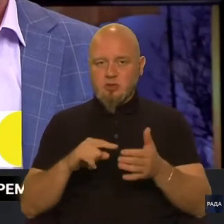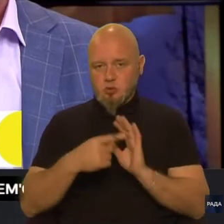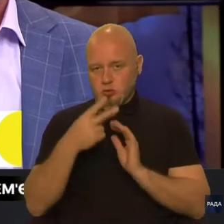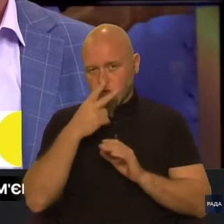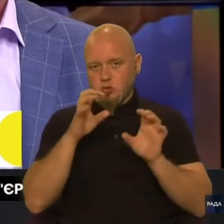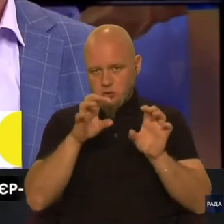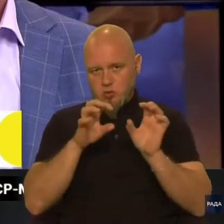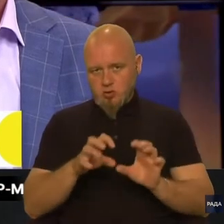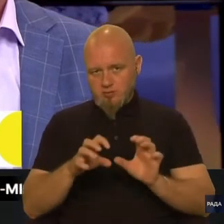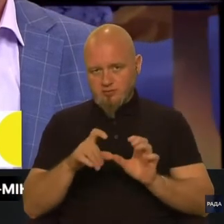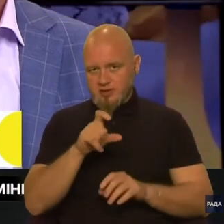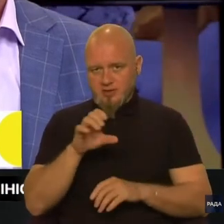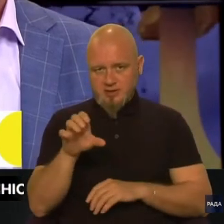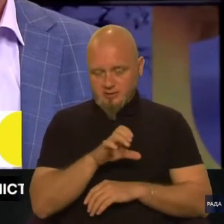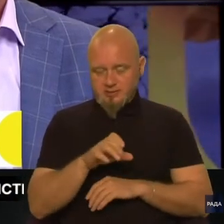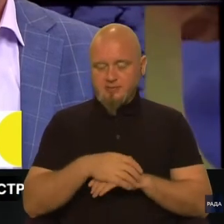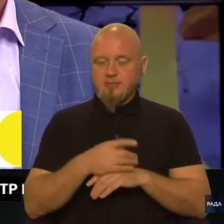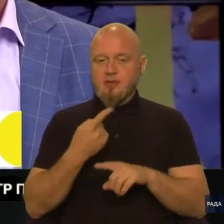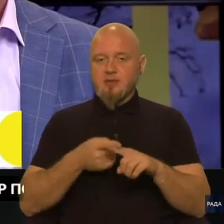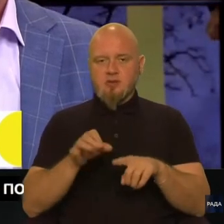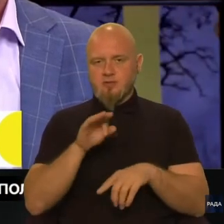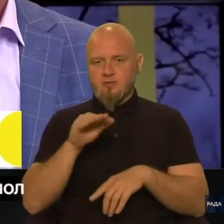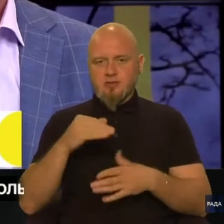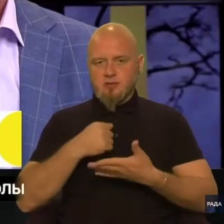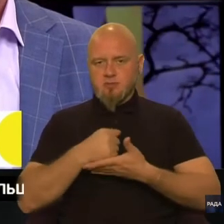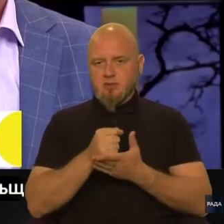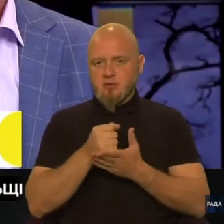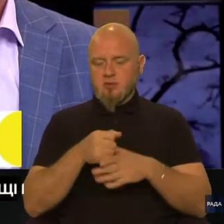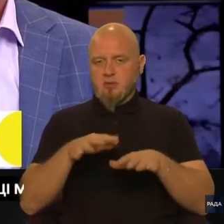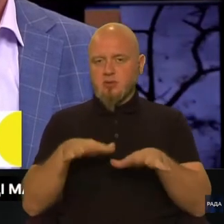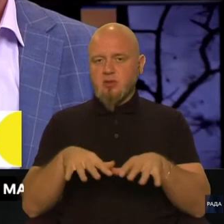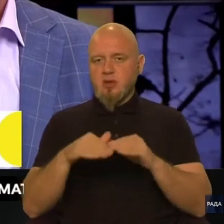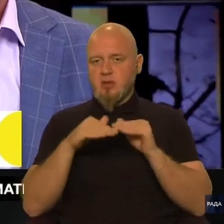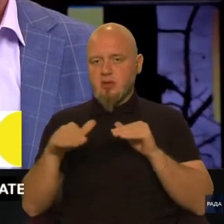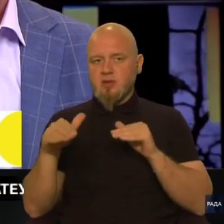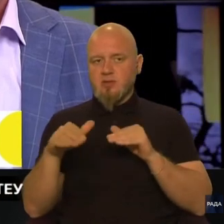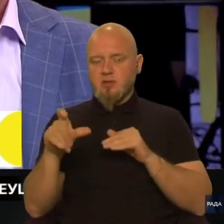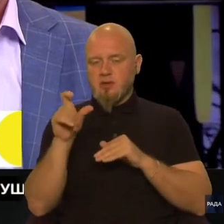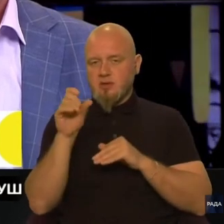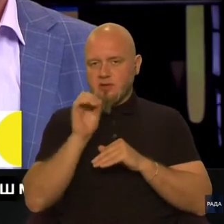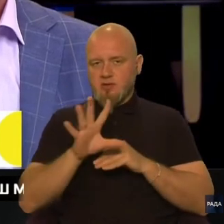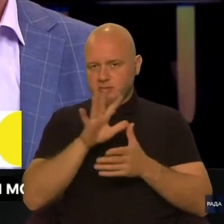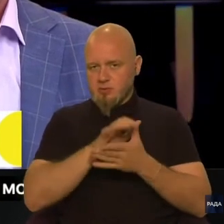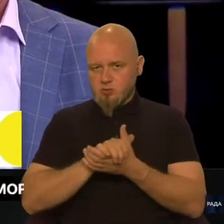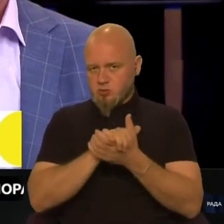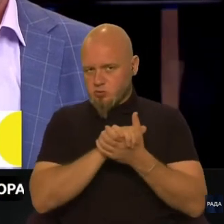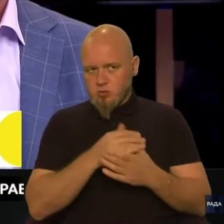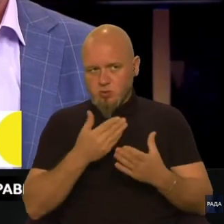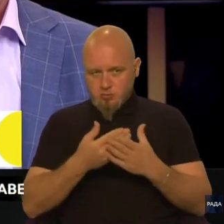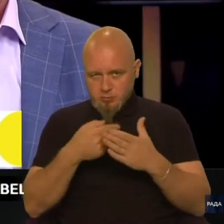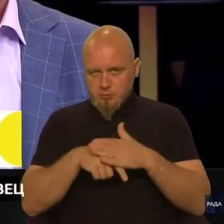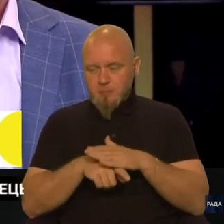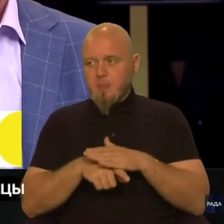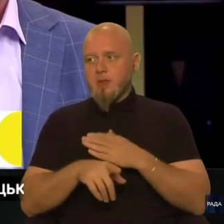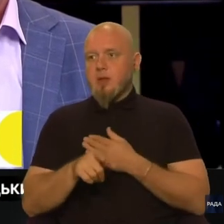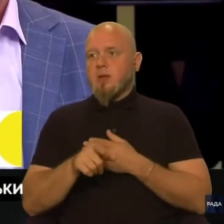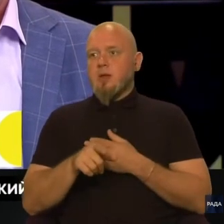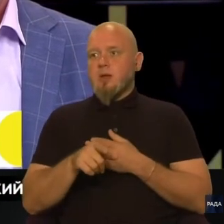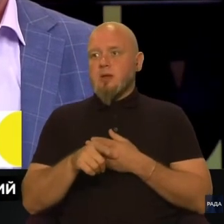точки зору законодавства ЄС це офіційно прийнято на на рівні Європейського Союзу тобто